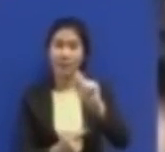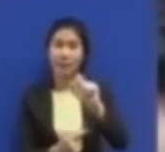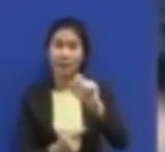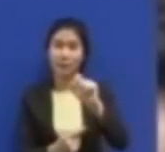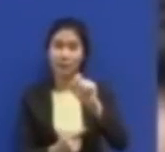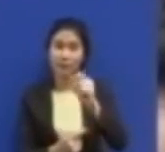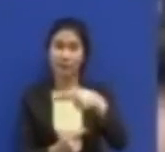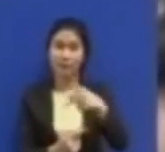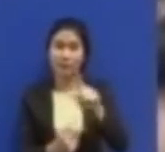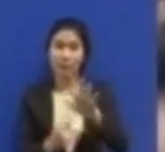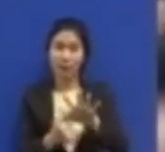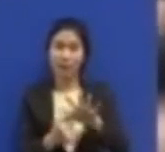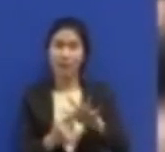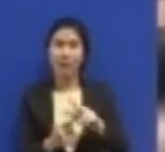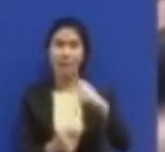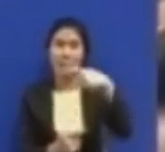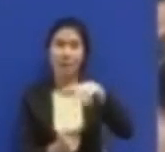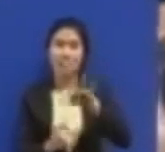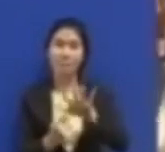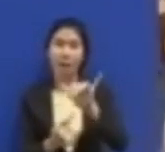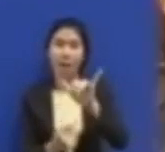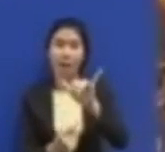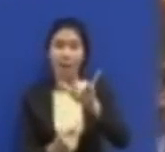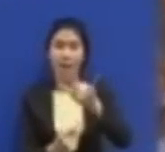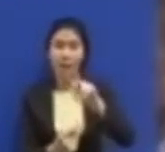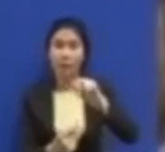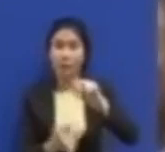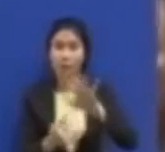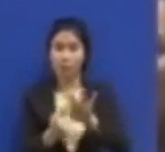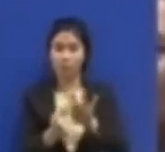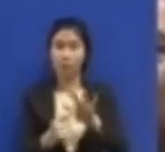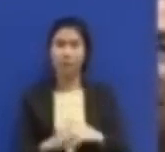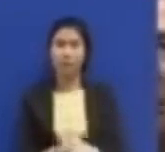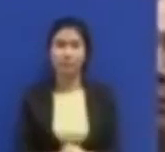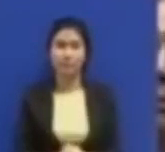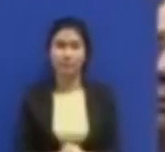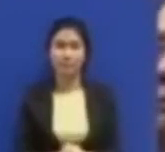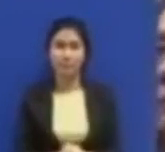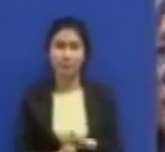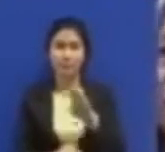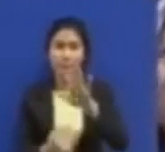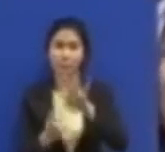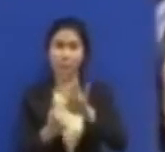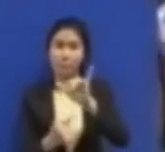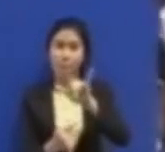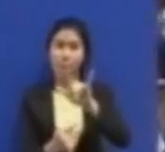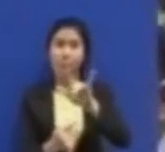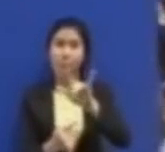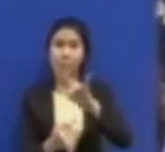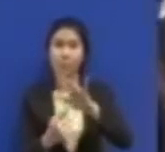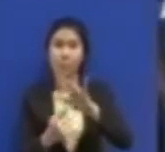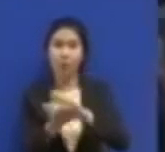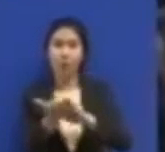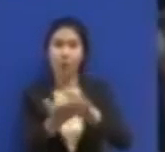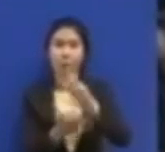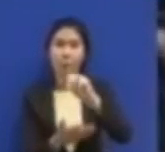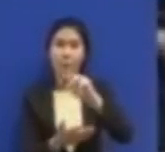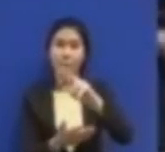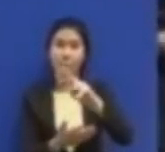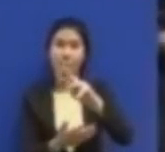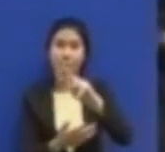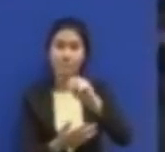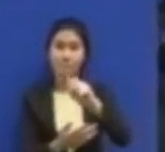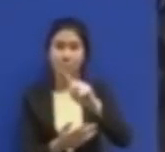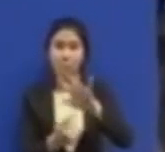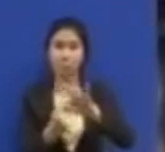นายพานุอุทัยรัตน์137นายบุญเทียนบุญตัน138พลอ